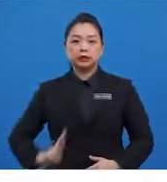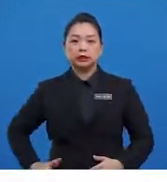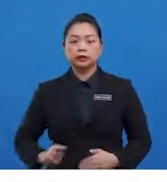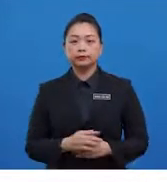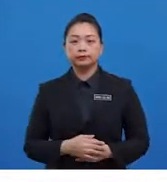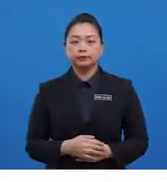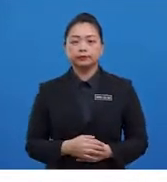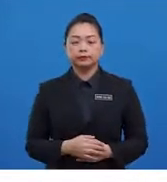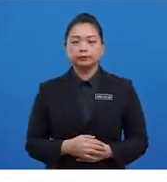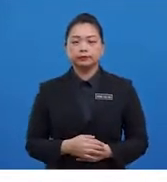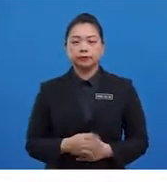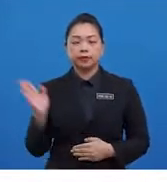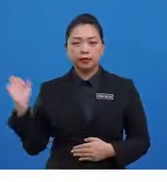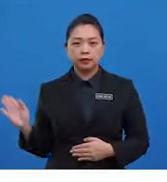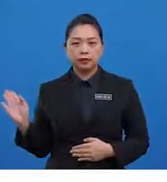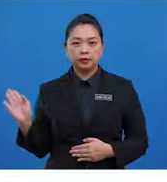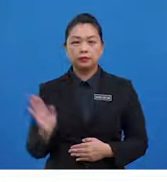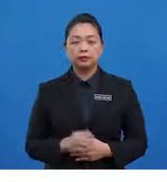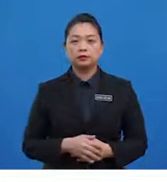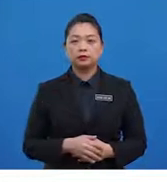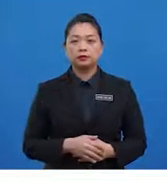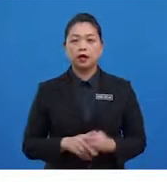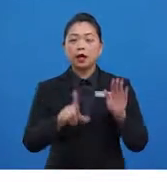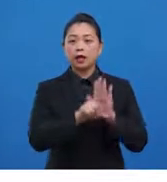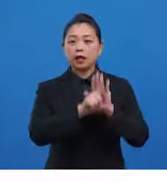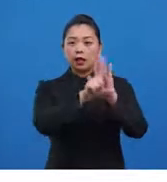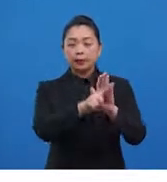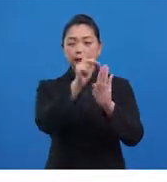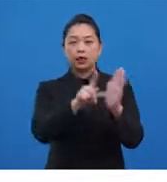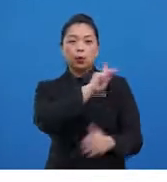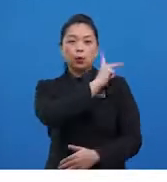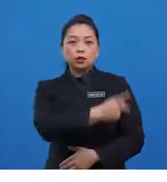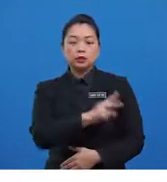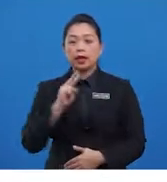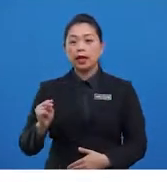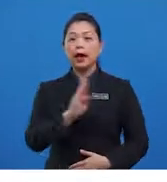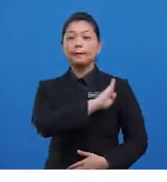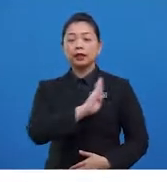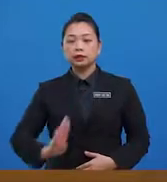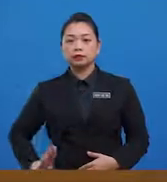Peranan keris pendek diraja pula sebagai lambang kekuasaan baginda.